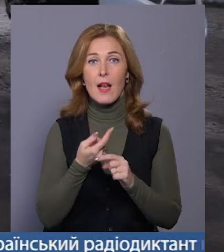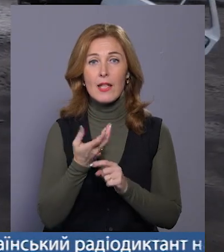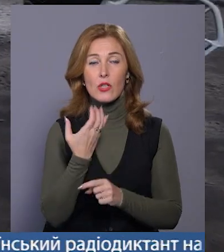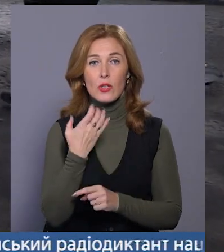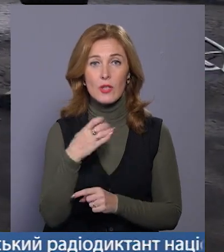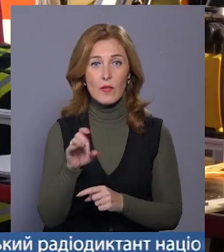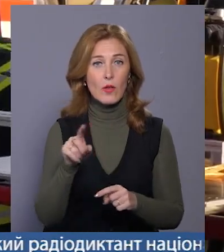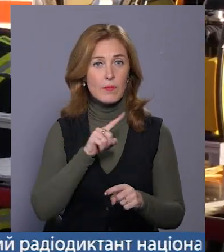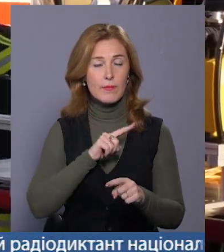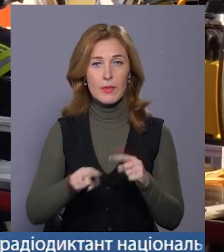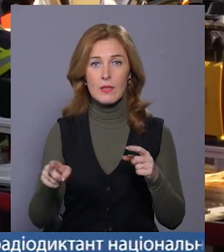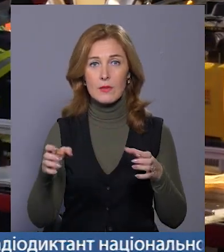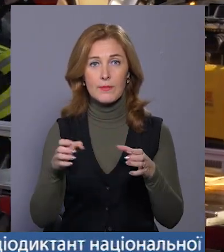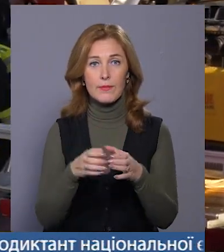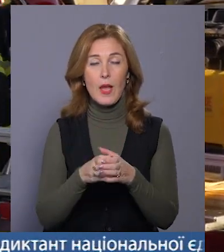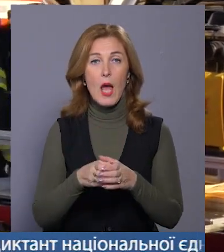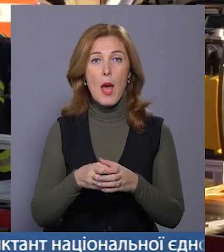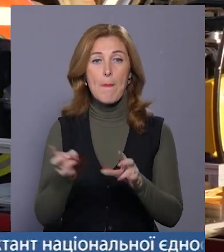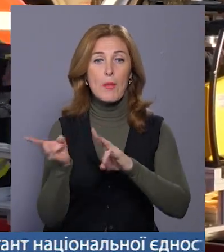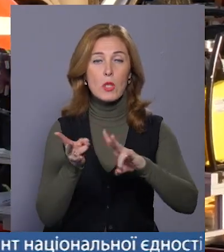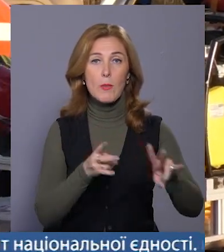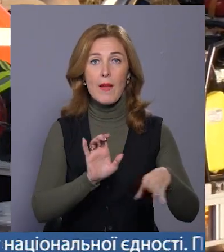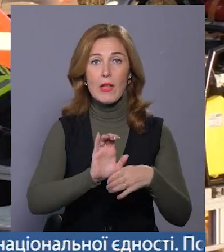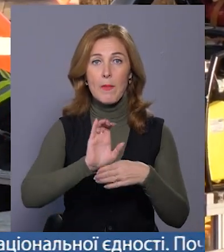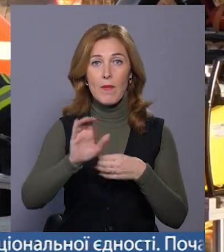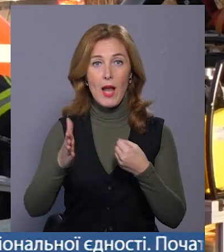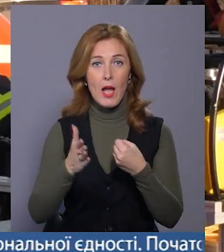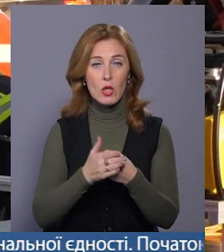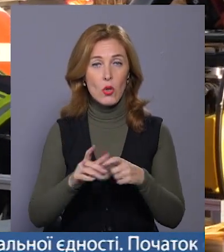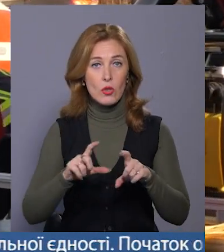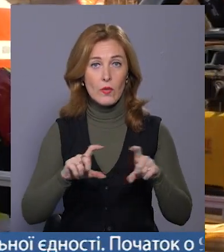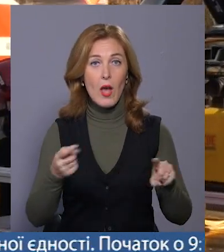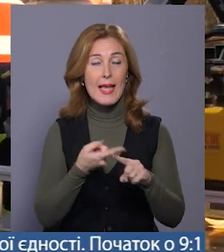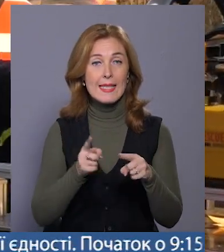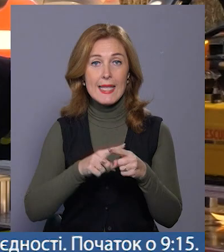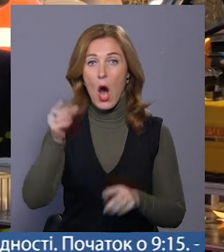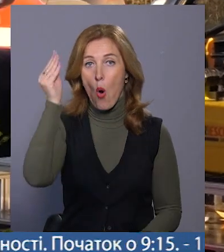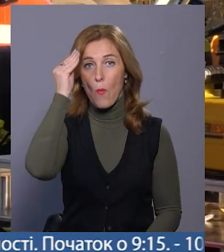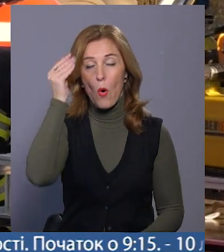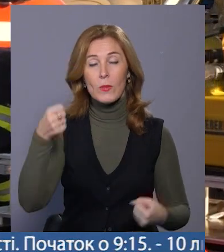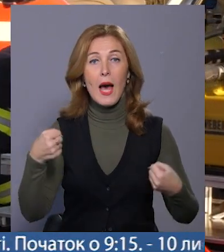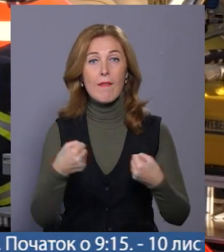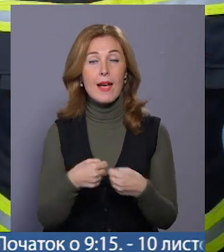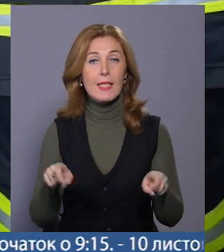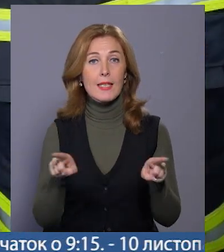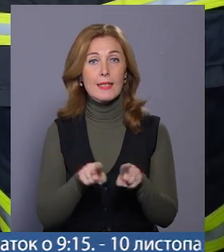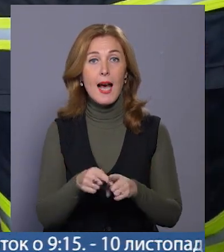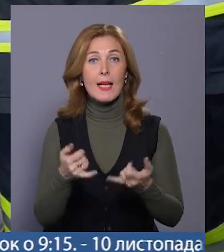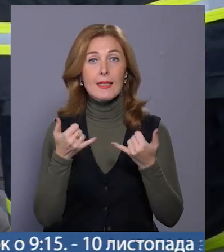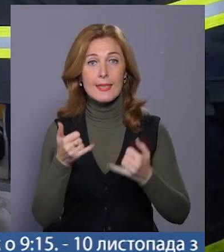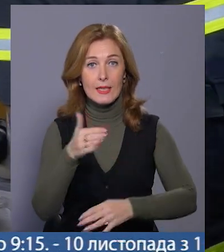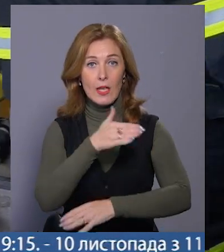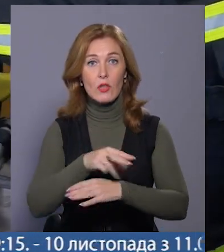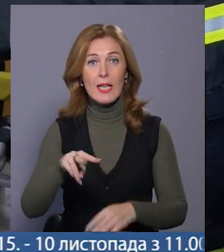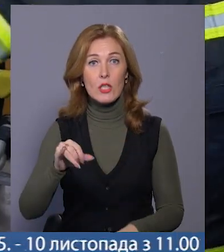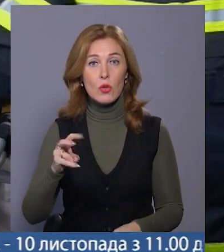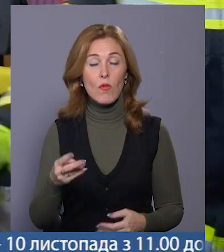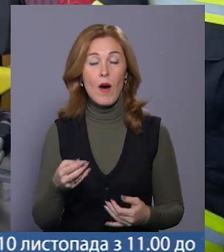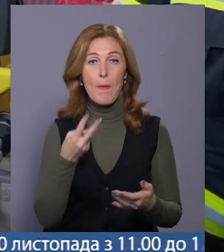і оперативно. Постраждалих доправляють до швидкої. Це умовна аварія. Так нині на Лісовій 1 Хмельницькому демонструють